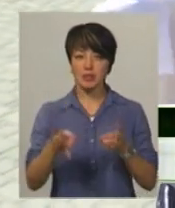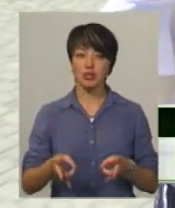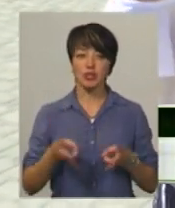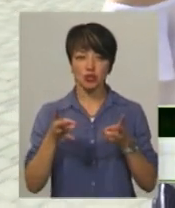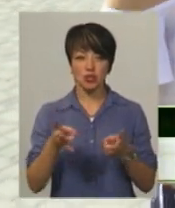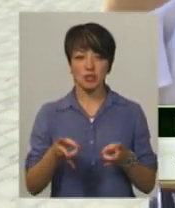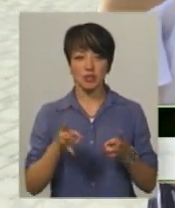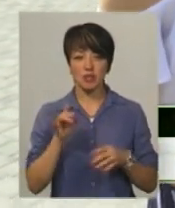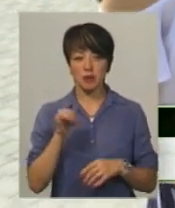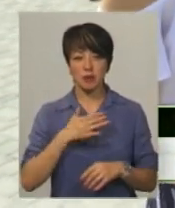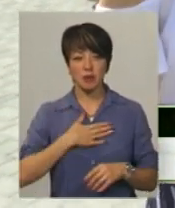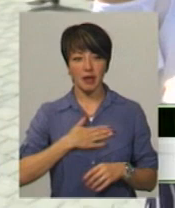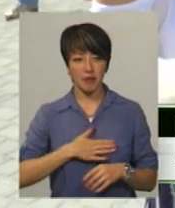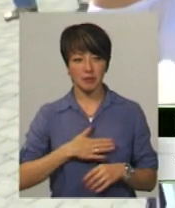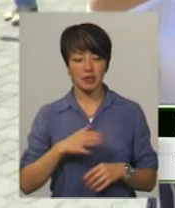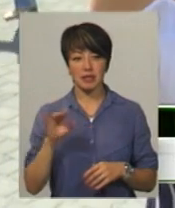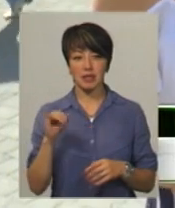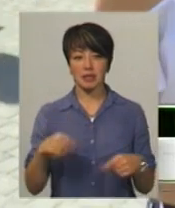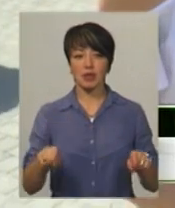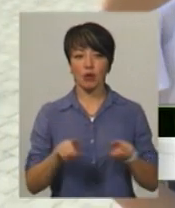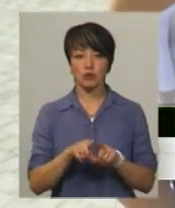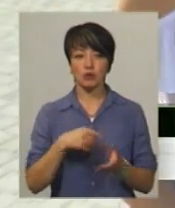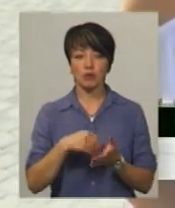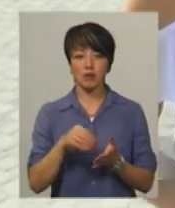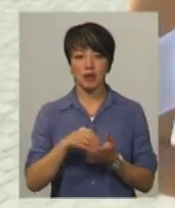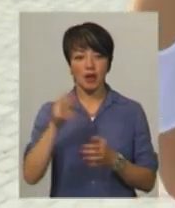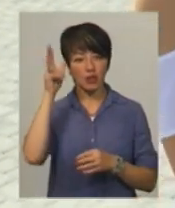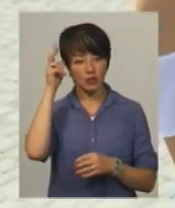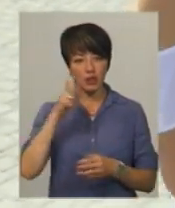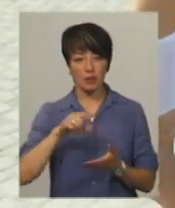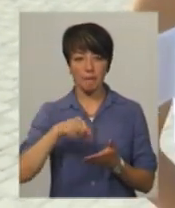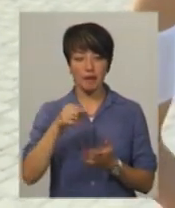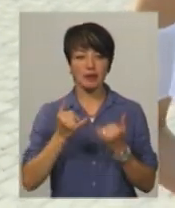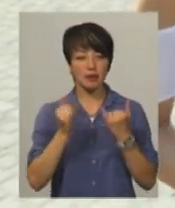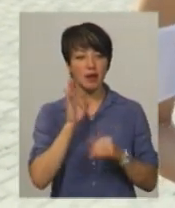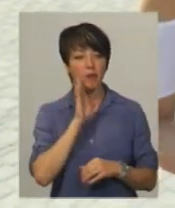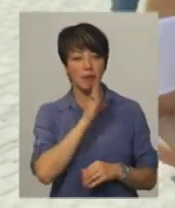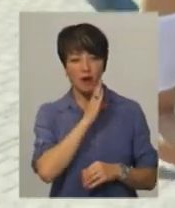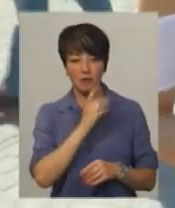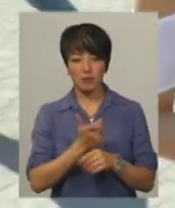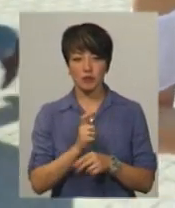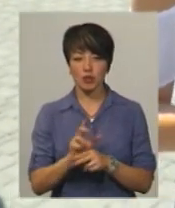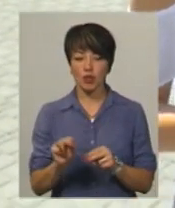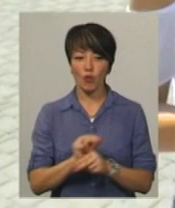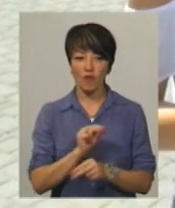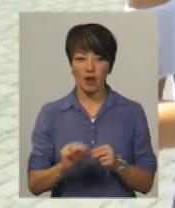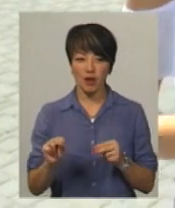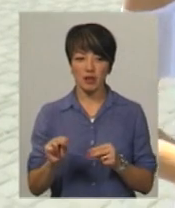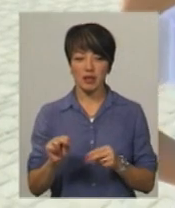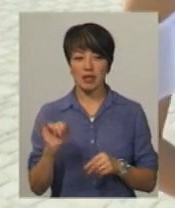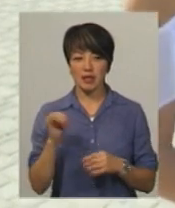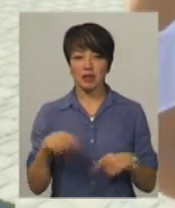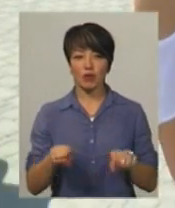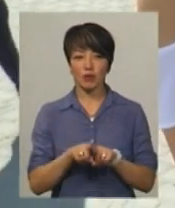і досить приємний. І також купила гречаний мед для мами. Він більш лікувальний. І